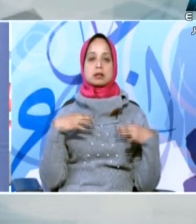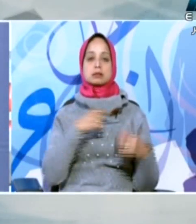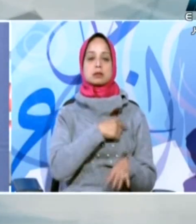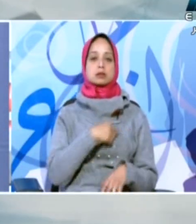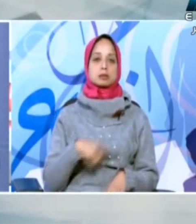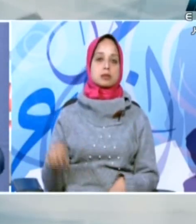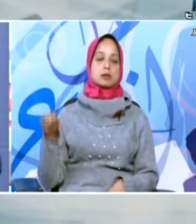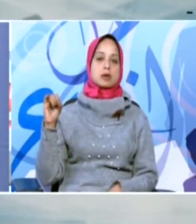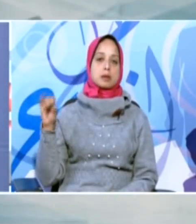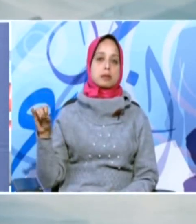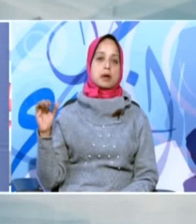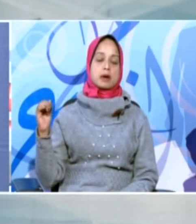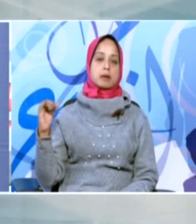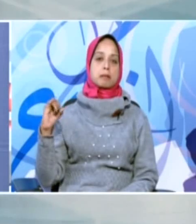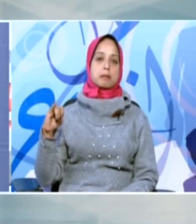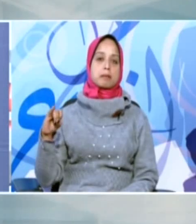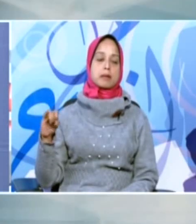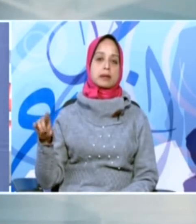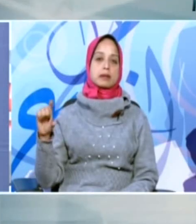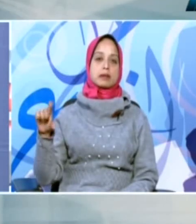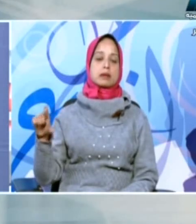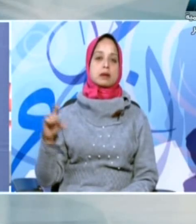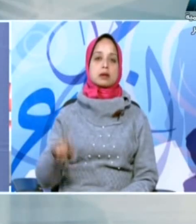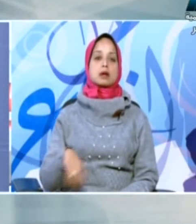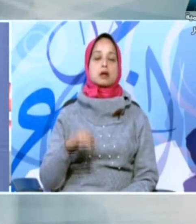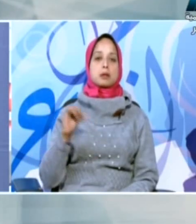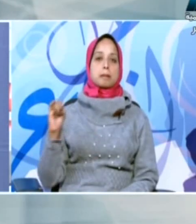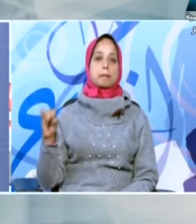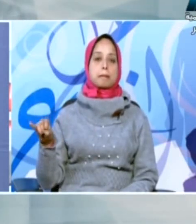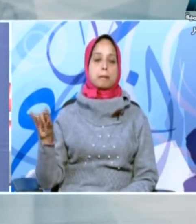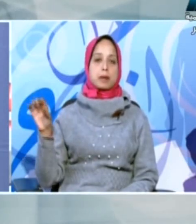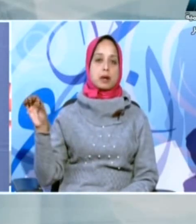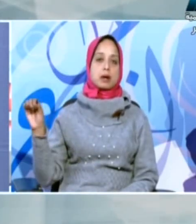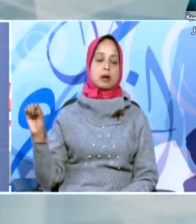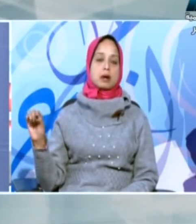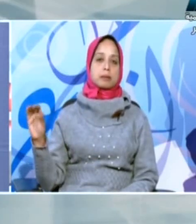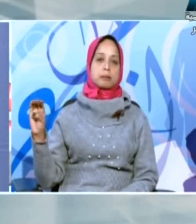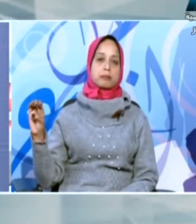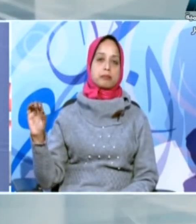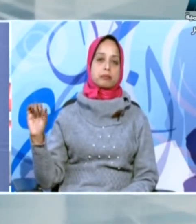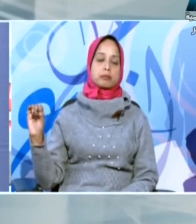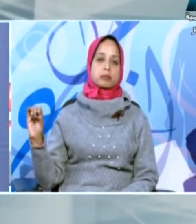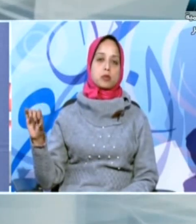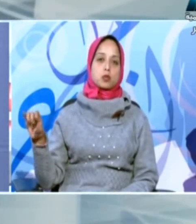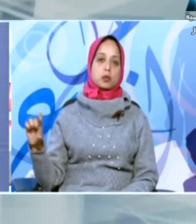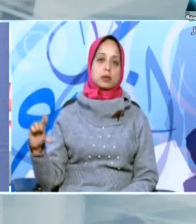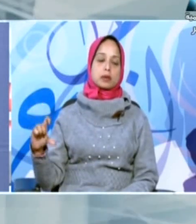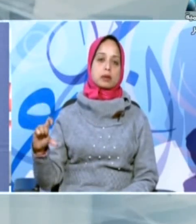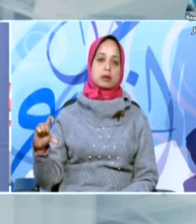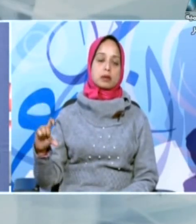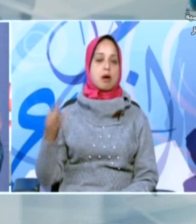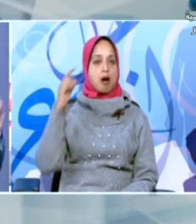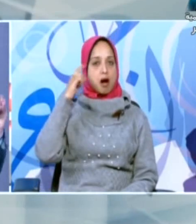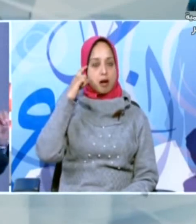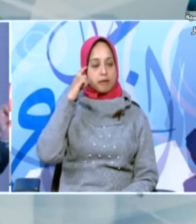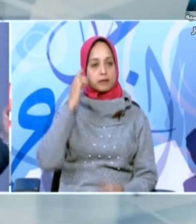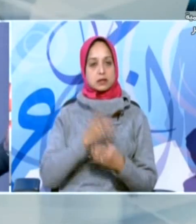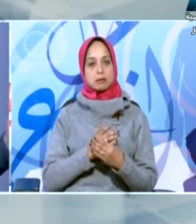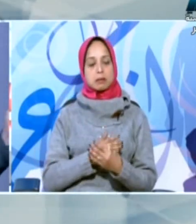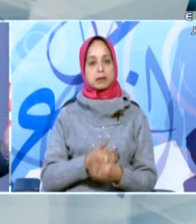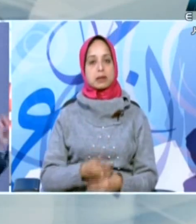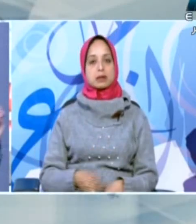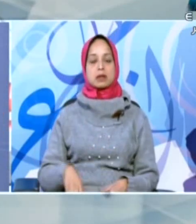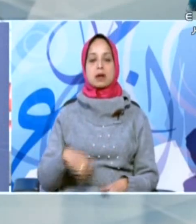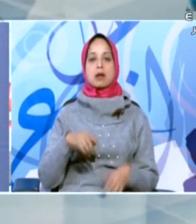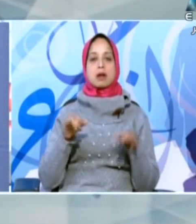اجاوب. يعني لا هجيب لك كلمة قبضة حديدية، ولا هجيب لك محمد محمود، ولا هجيب لك وزارة مش عارف ايه. انا اقول لك تدهور الحياة السياسية